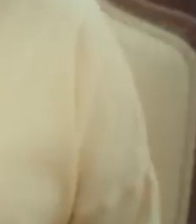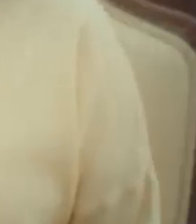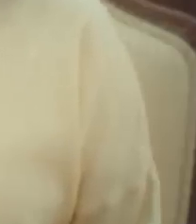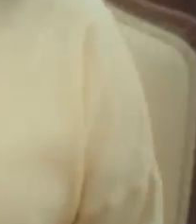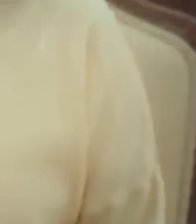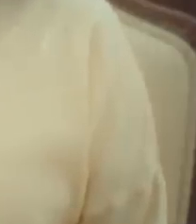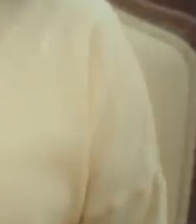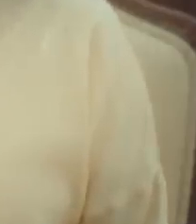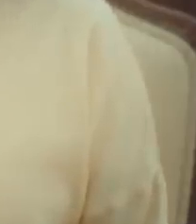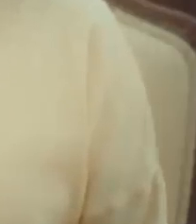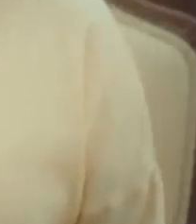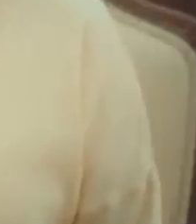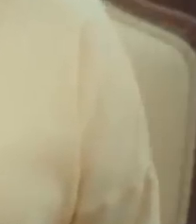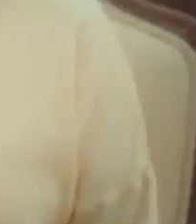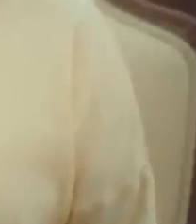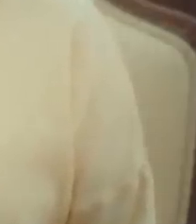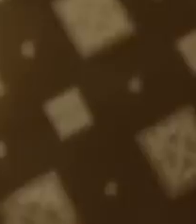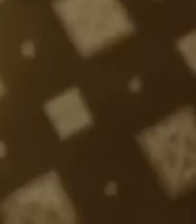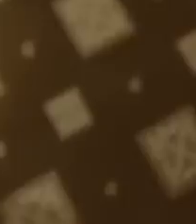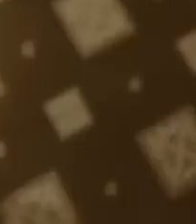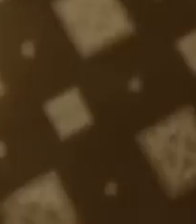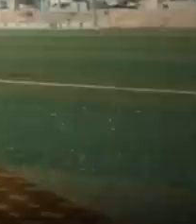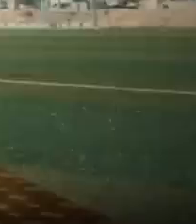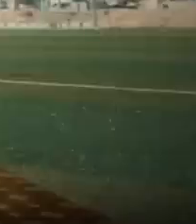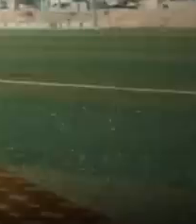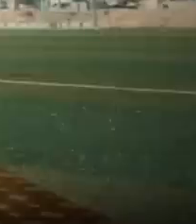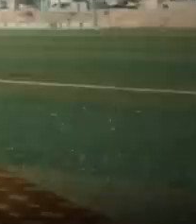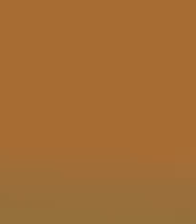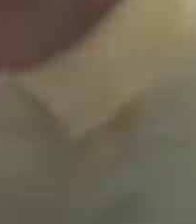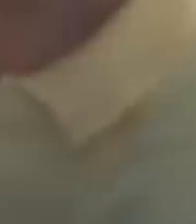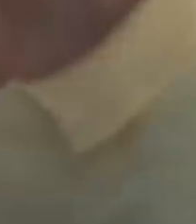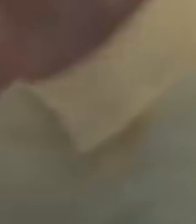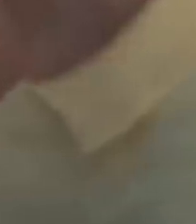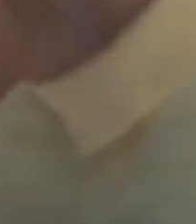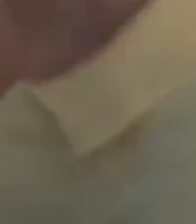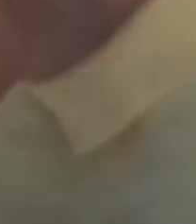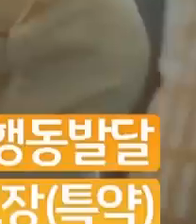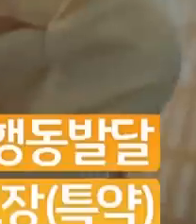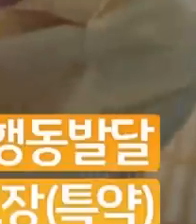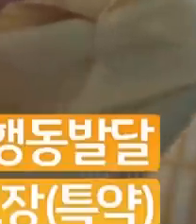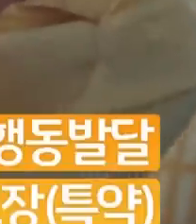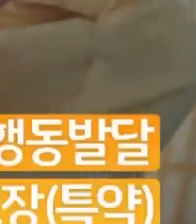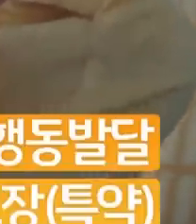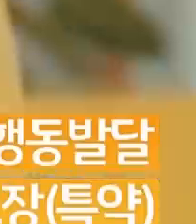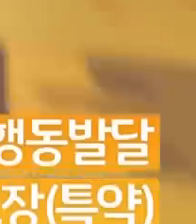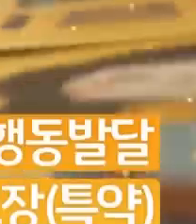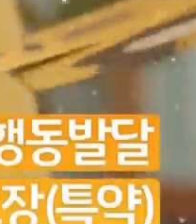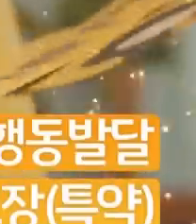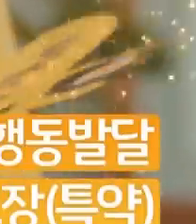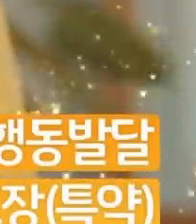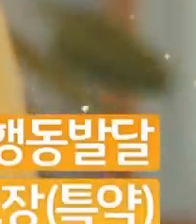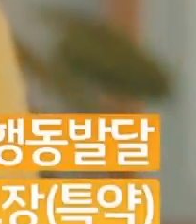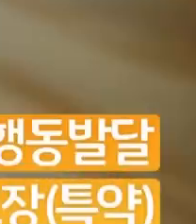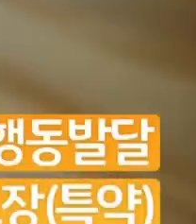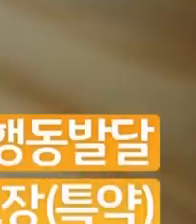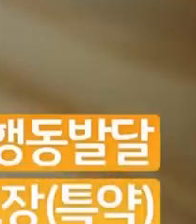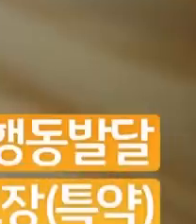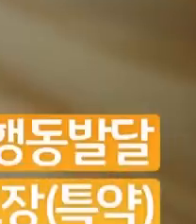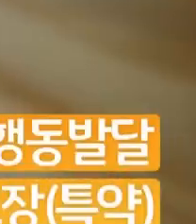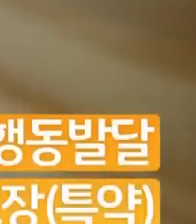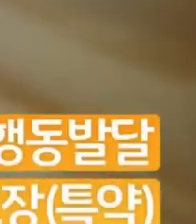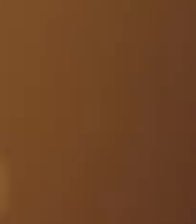KB 금쪽 같은 자녀복 플러스. 왜 플러스일까요? 오늘 유치원에서 뭐 했어? 말이 늦나?